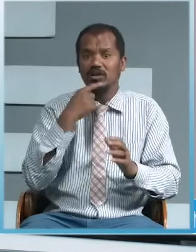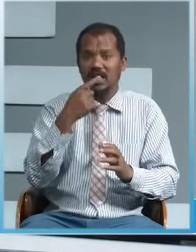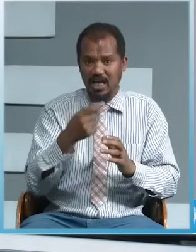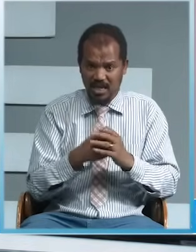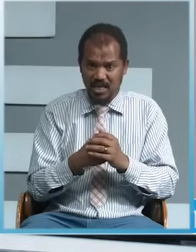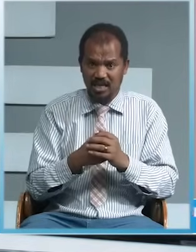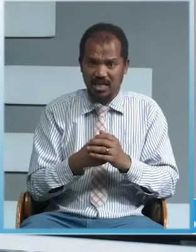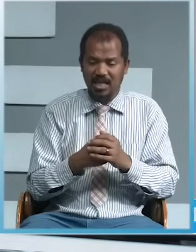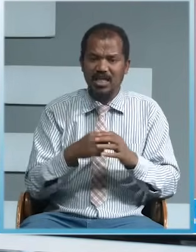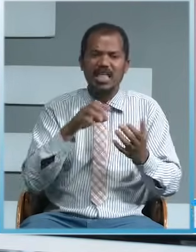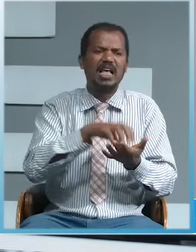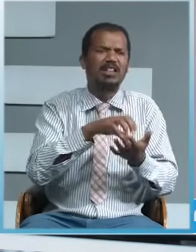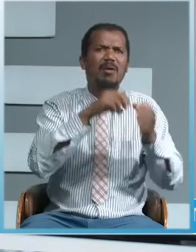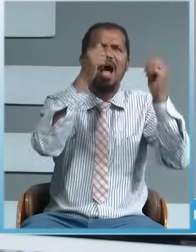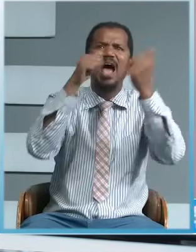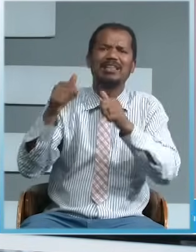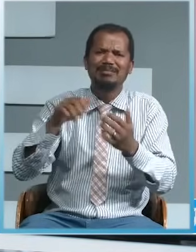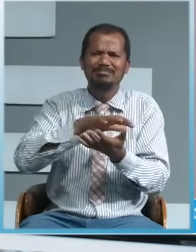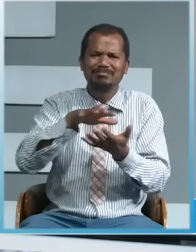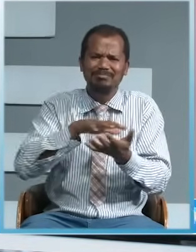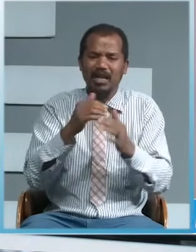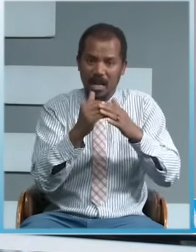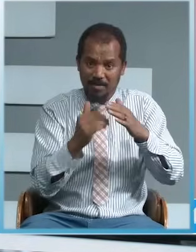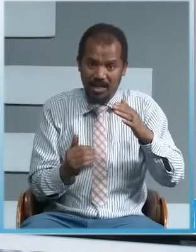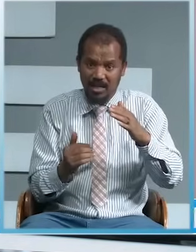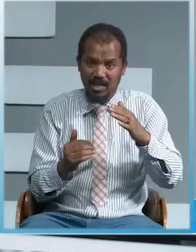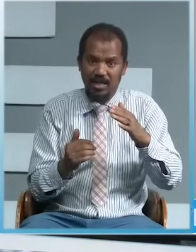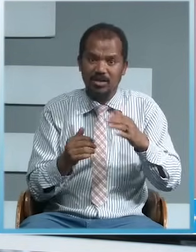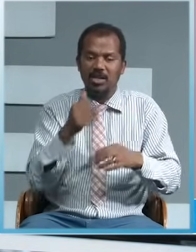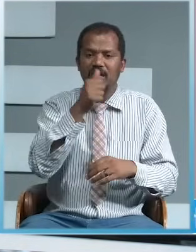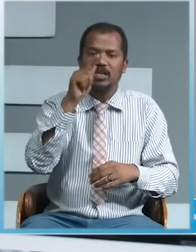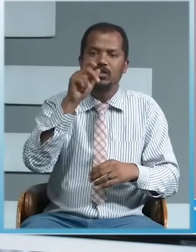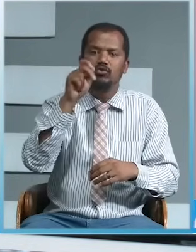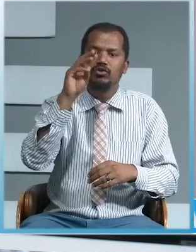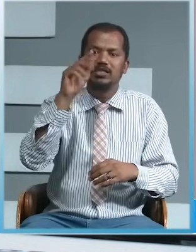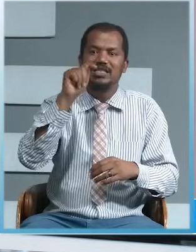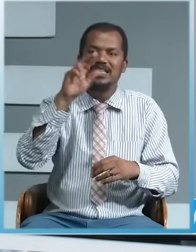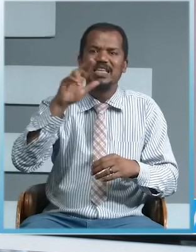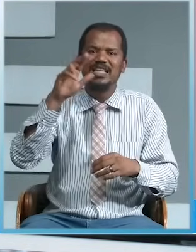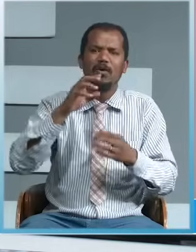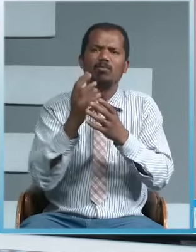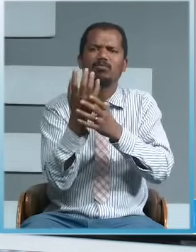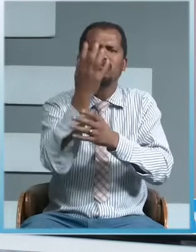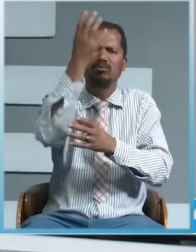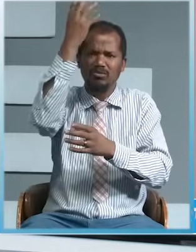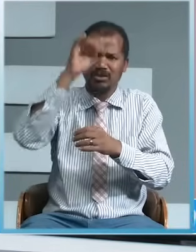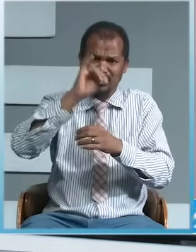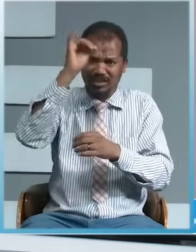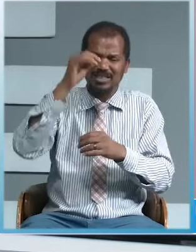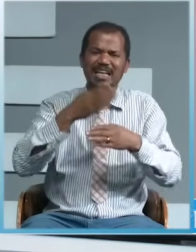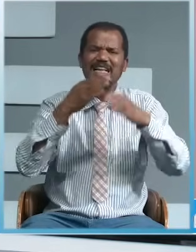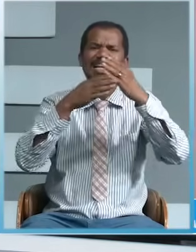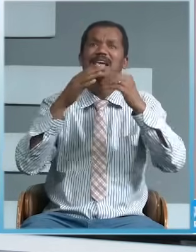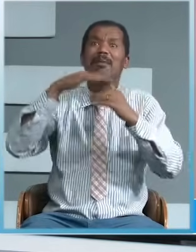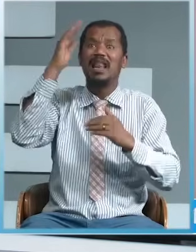ተገለጸ። የከተማዋን የአየር ብክለት ለመቀነስ ከኢንዱስትሪው የሚወጣው በካይ ነገር